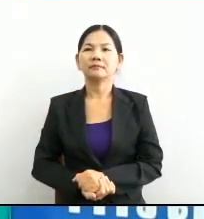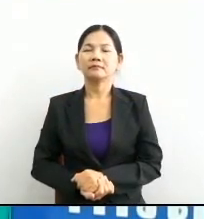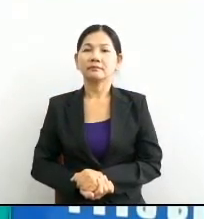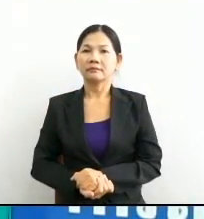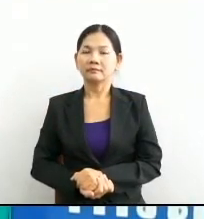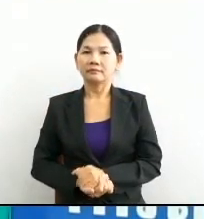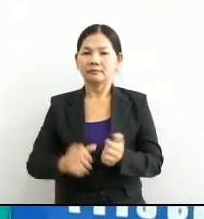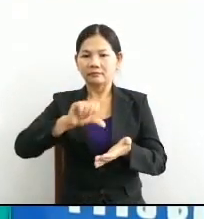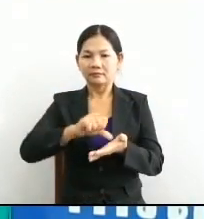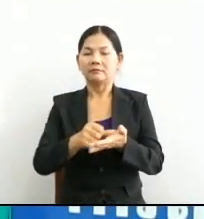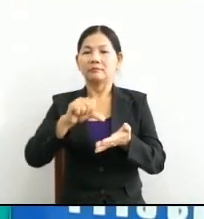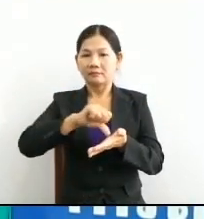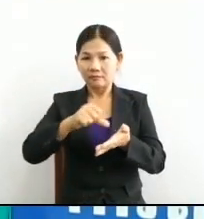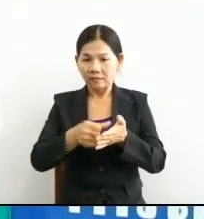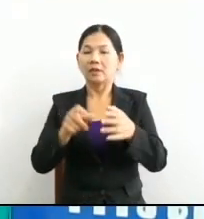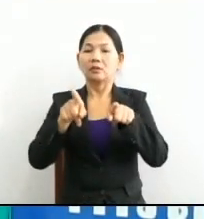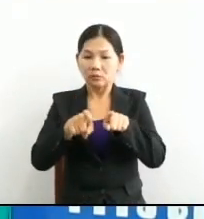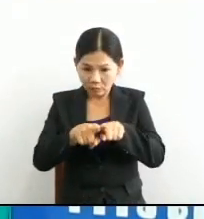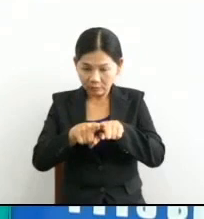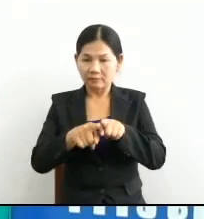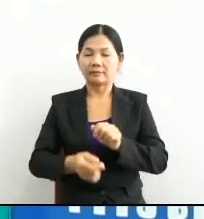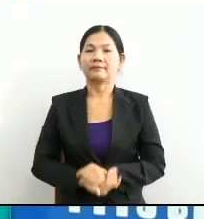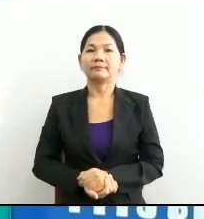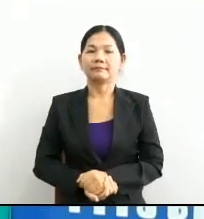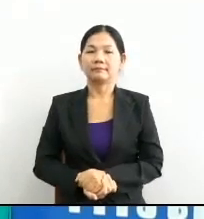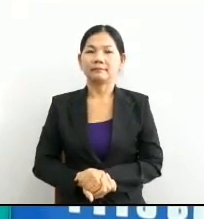này đôi cứ bị này tại môi này con nhé